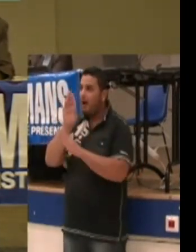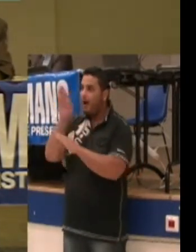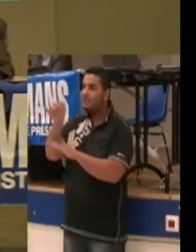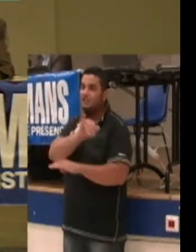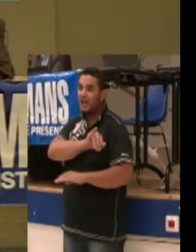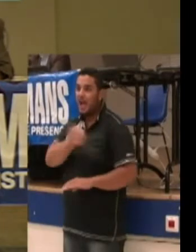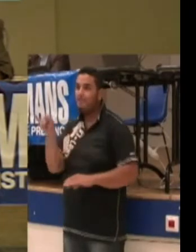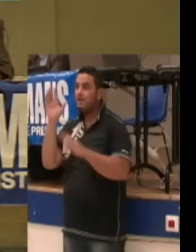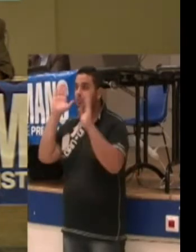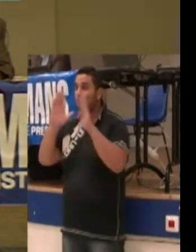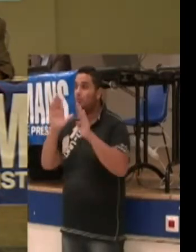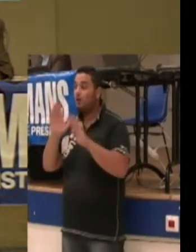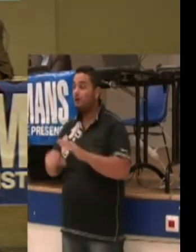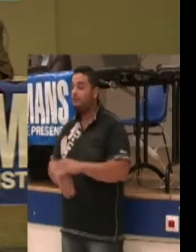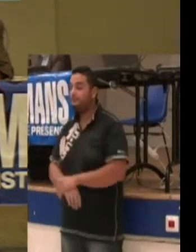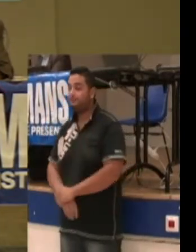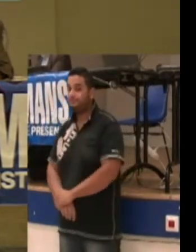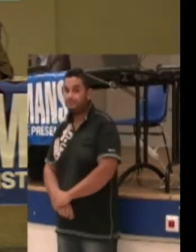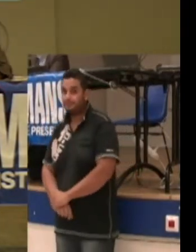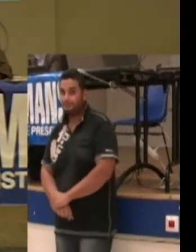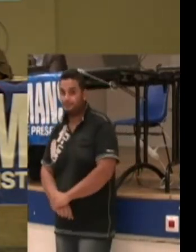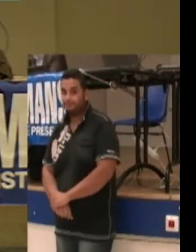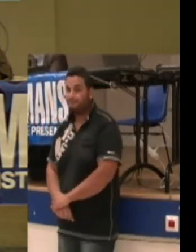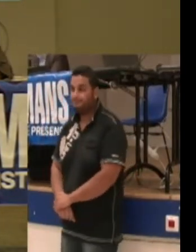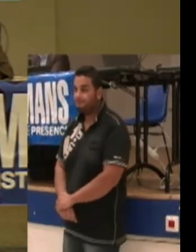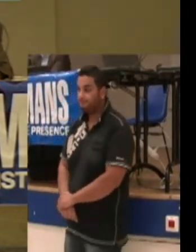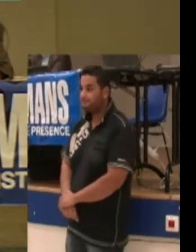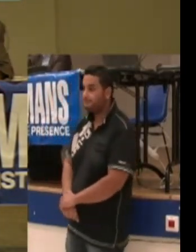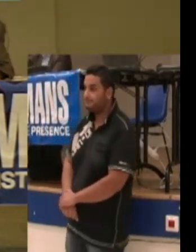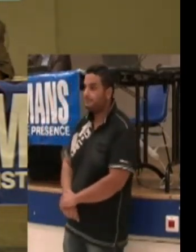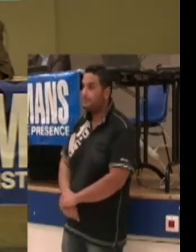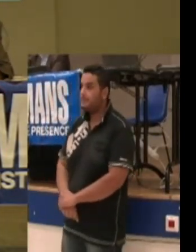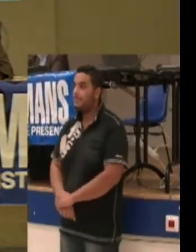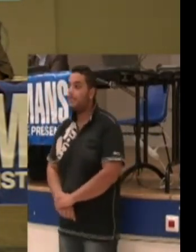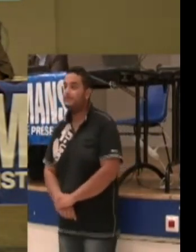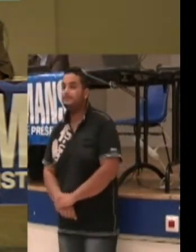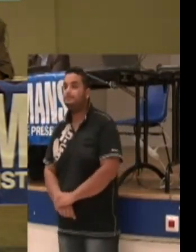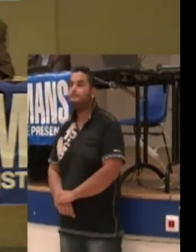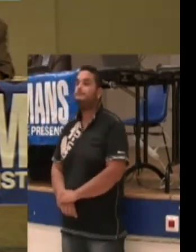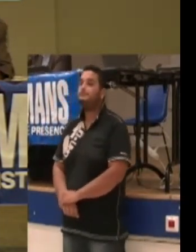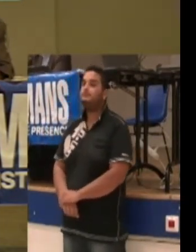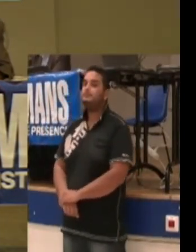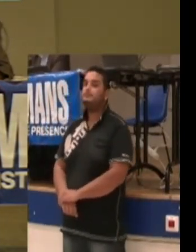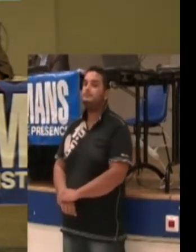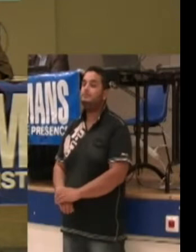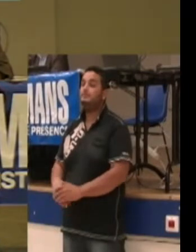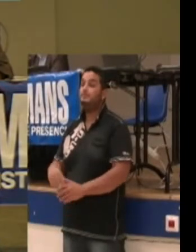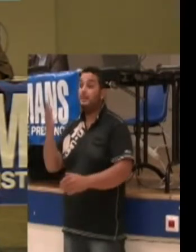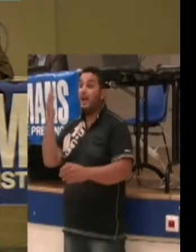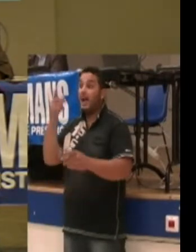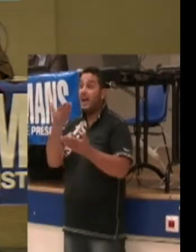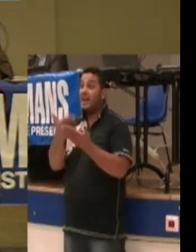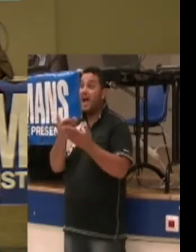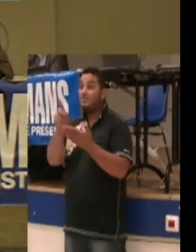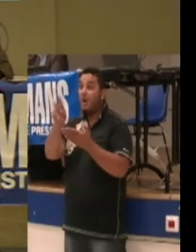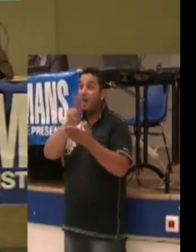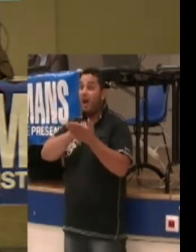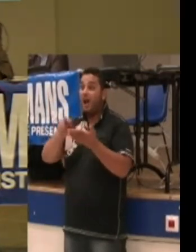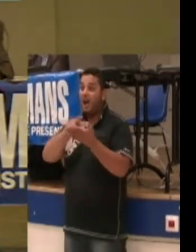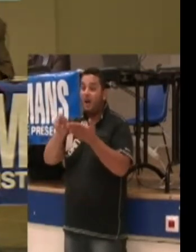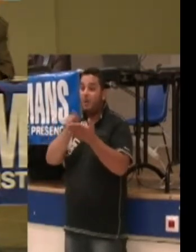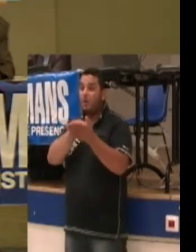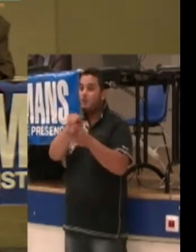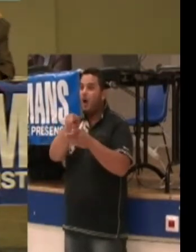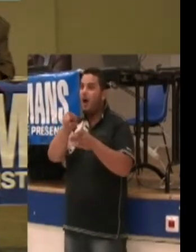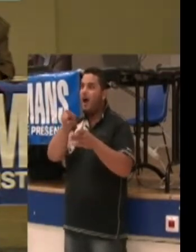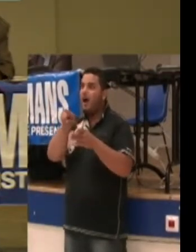position donnée, que tu défends la position, ta position, la position de l'islam. Et là, tu deviens quoi? Tu deviens un soldat de Dieu. Et Allah subhanahu wa ta'ala fait surat